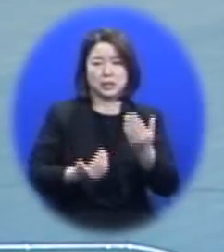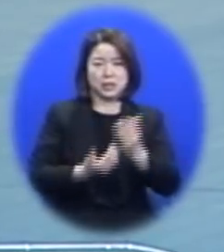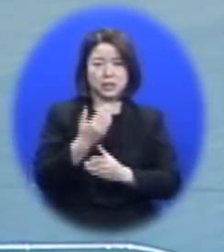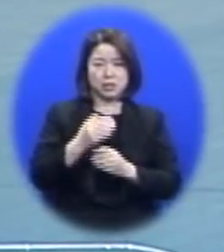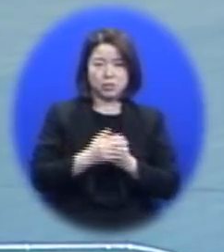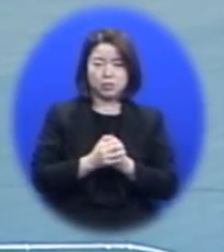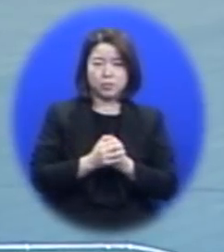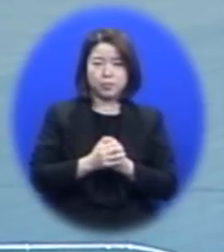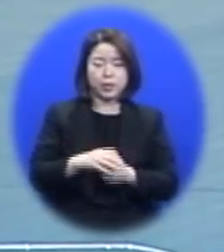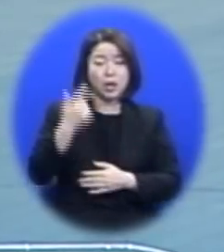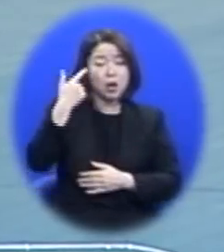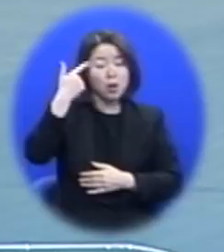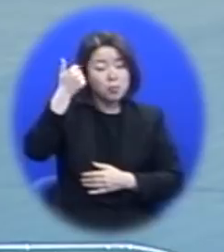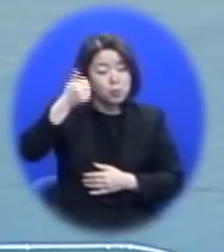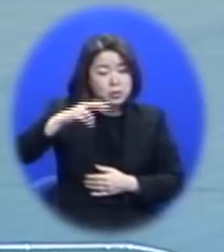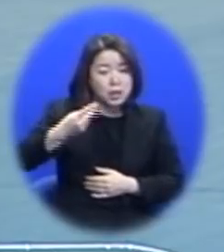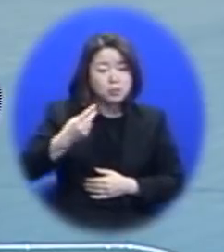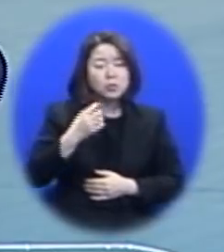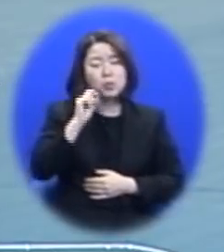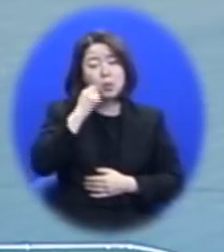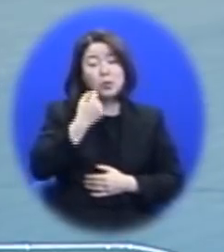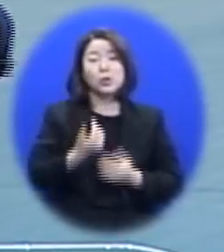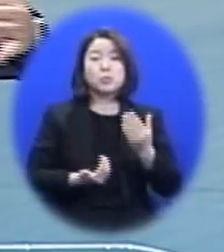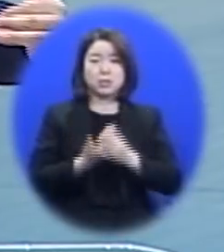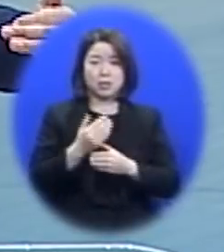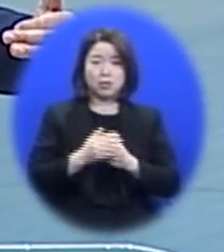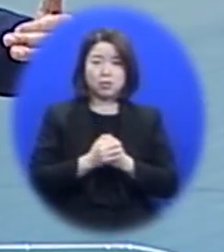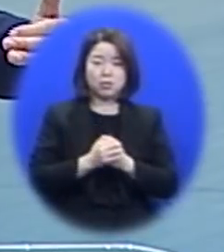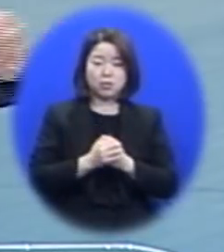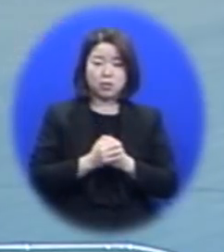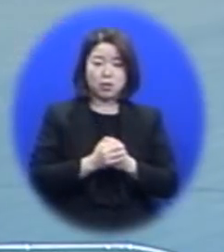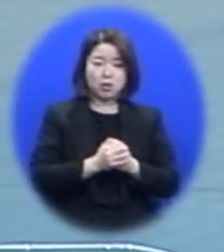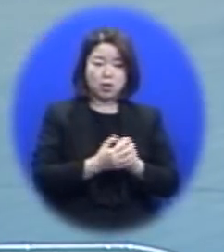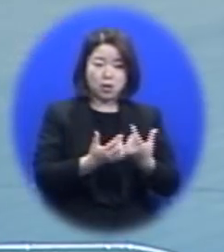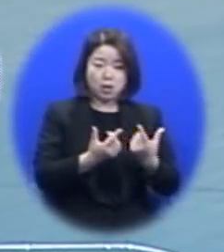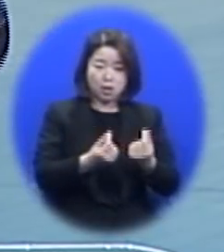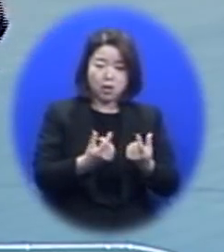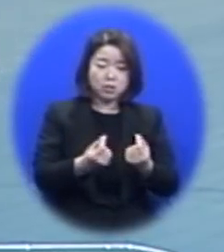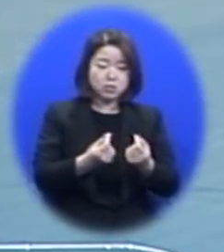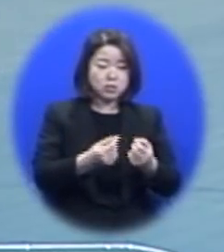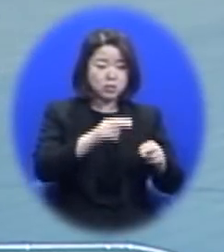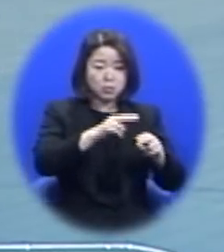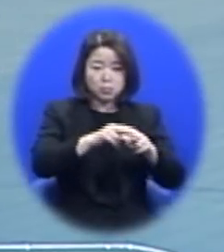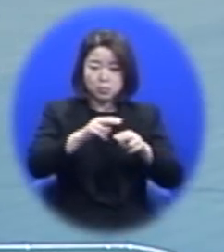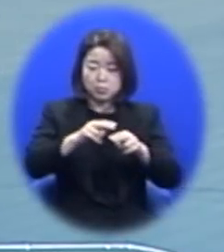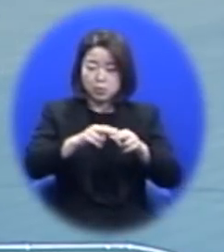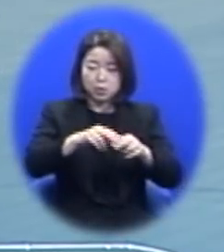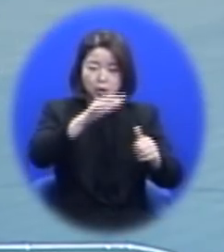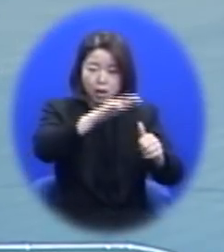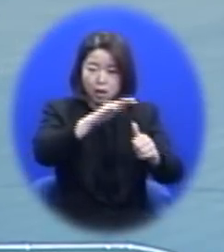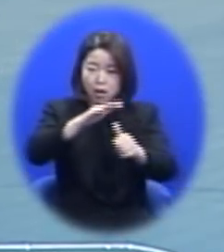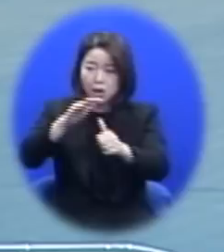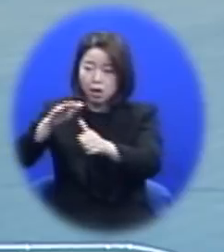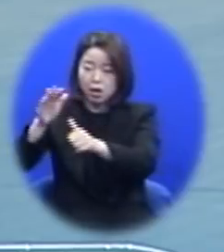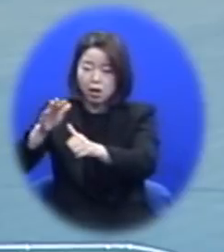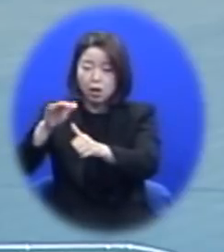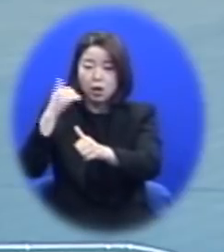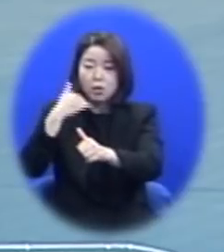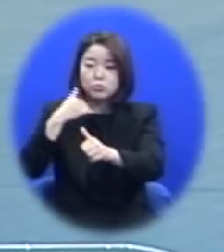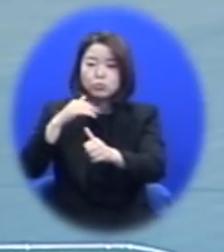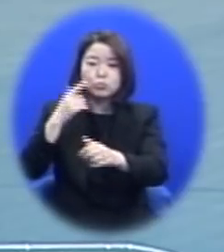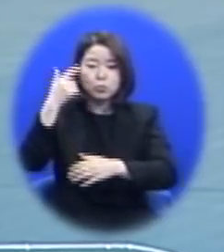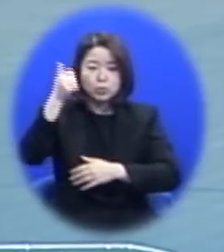목사님들도 어려움이 생겼어요. 같이 이렇게 안수기도를 하는데 어느 목사님 앞에서는 쓰러지고 어느 목사님 앞에서는 안 쓰러지고